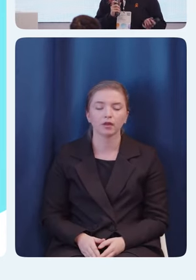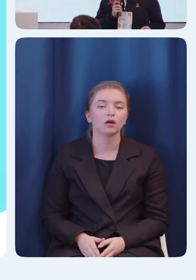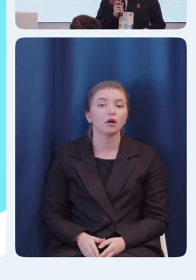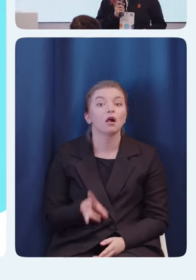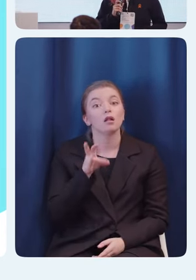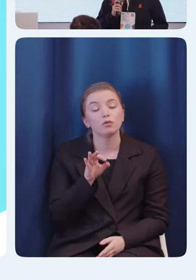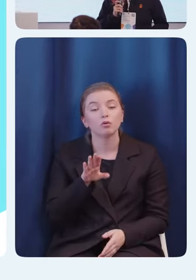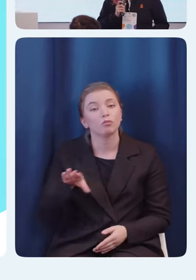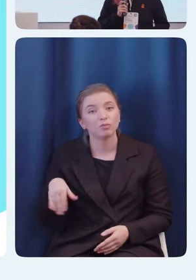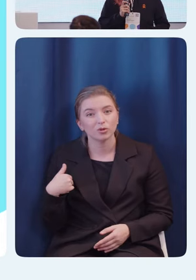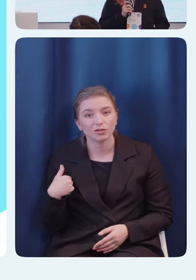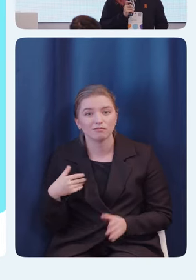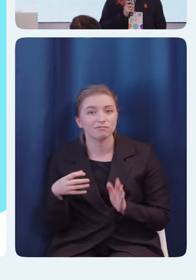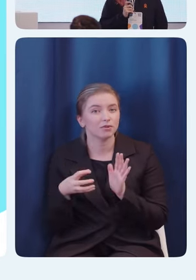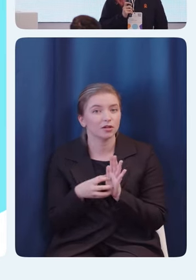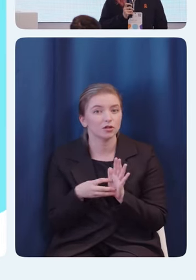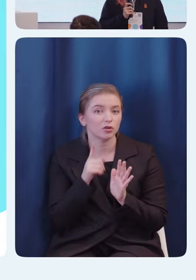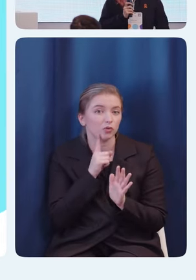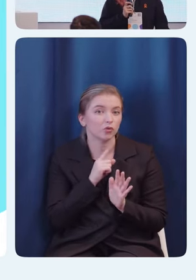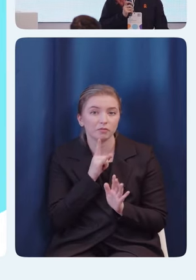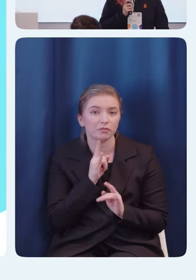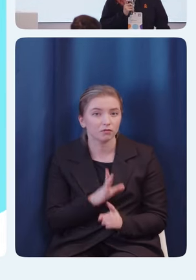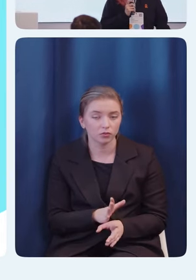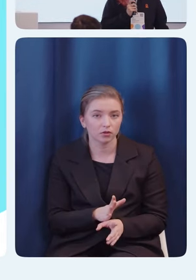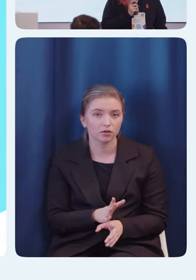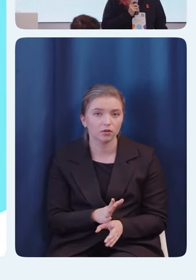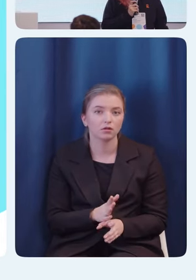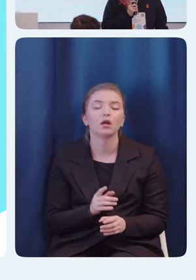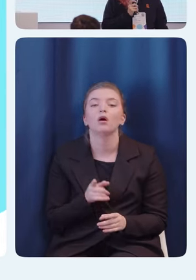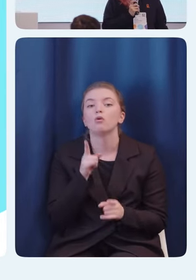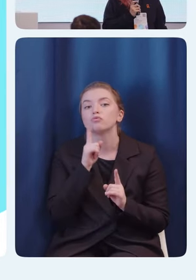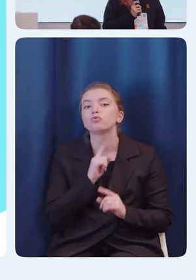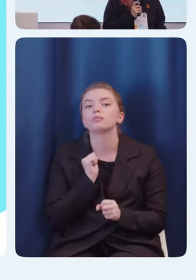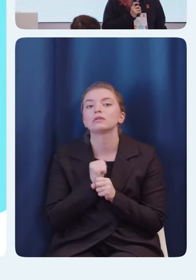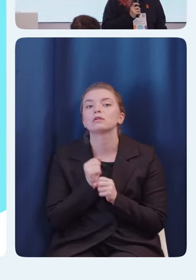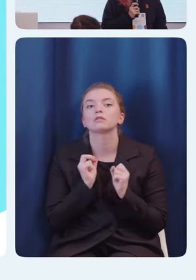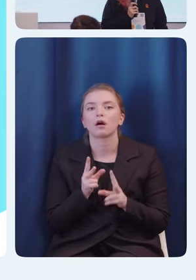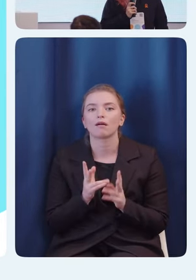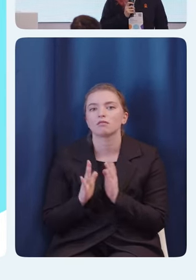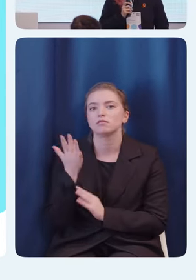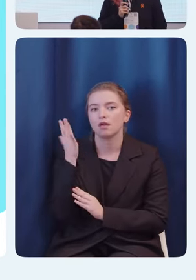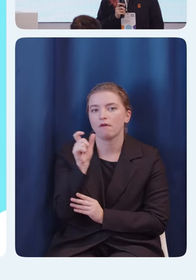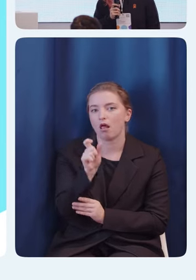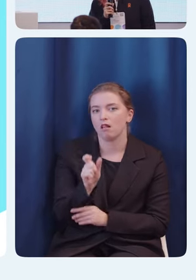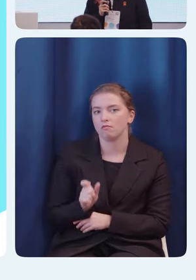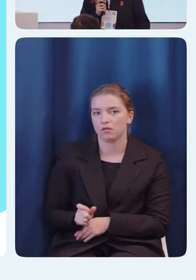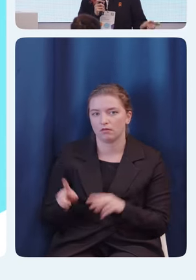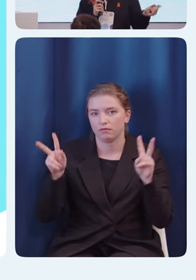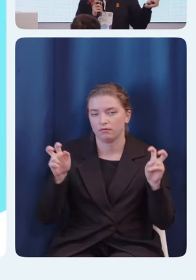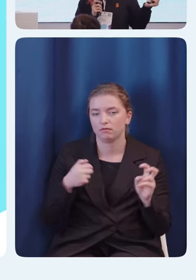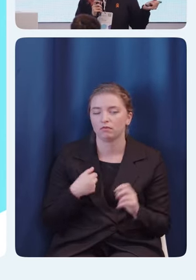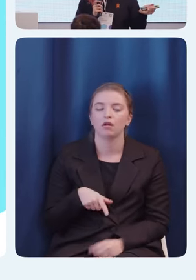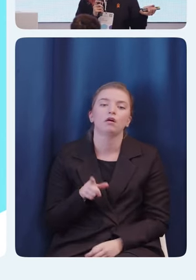будет удобно. Сделает его удобнее упрощение дерева элементов для скринридера, объединение